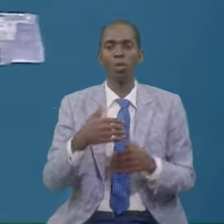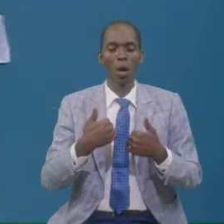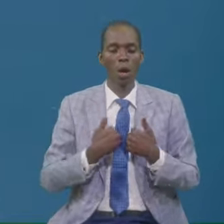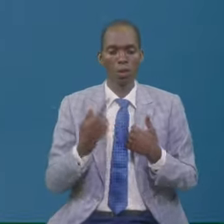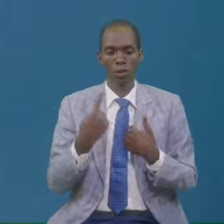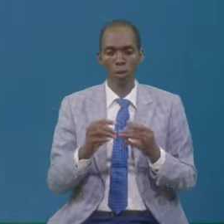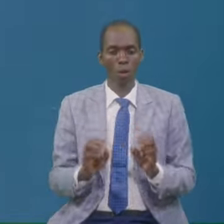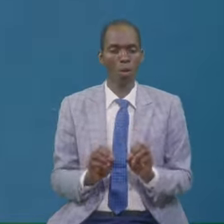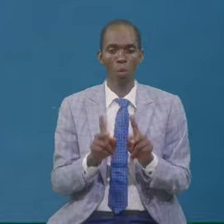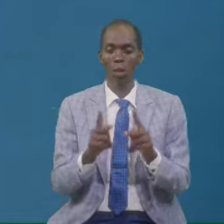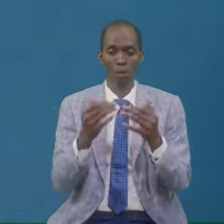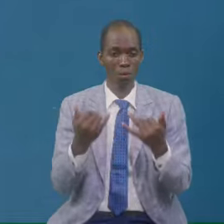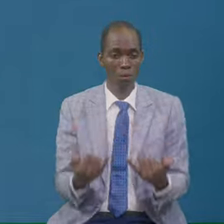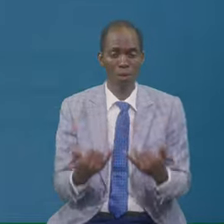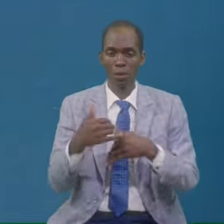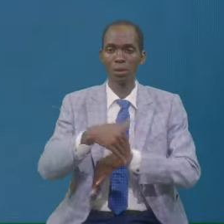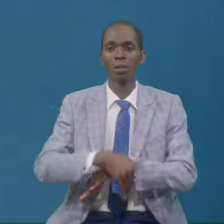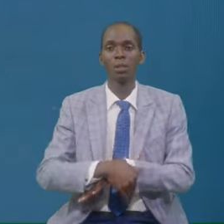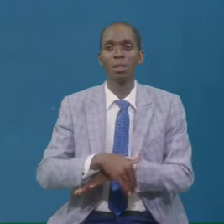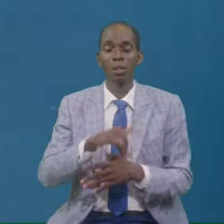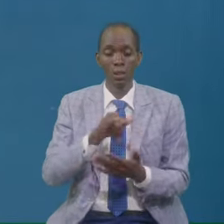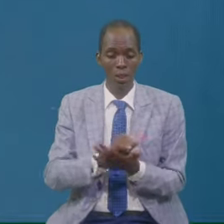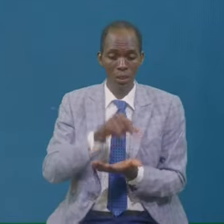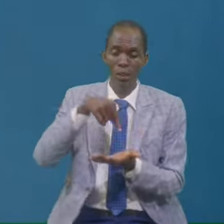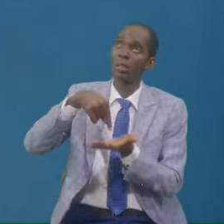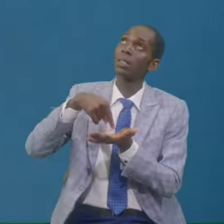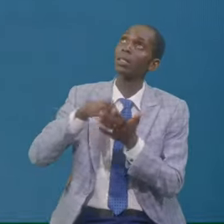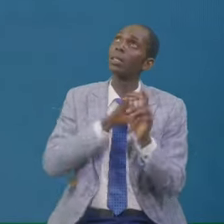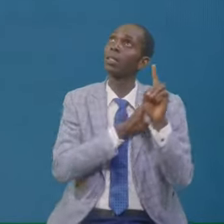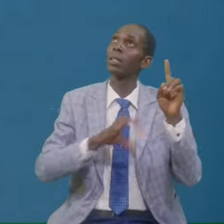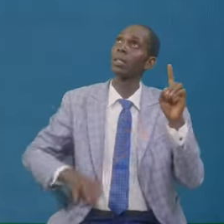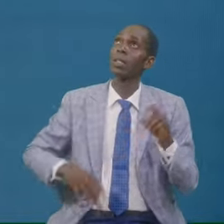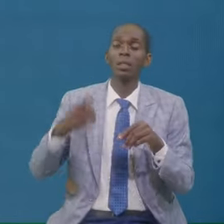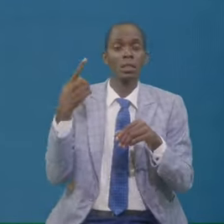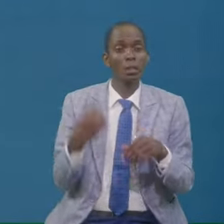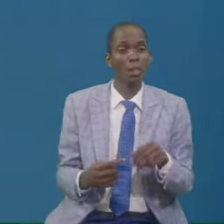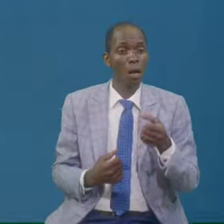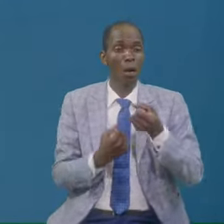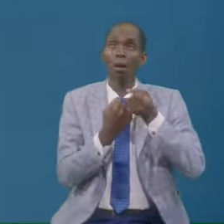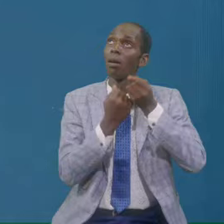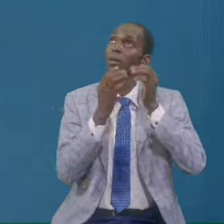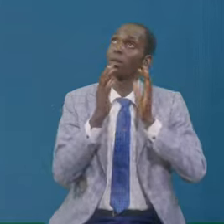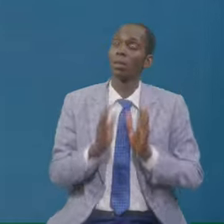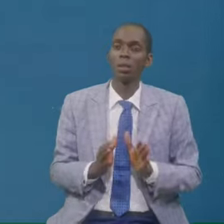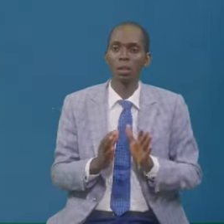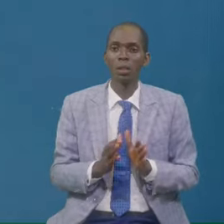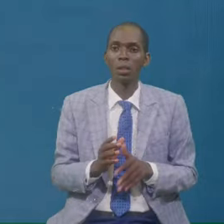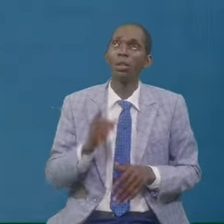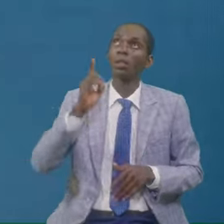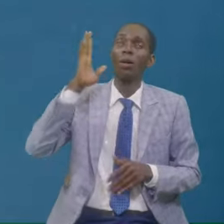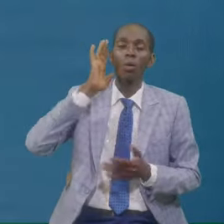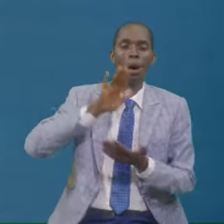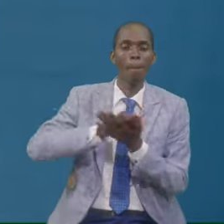రాత్రి మీకు అవకాశం కలిగింది. That day is Christ the advocate. న్యాయవాది అయిన ఈ యొక్క క్రీస్తు. Will become